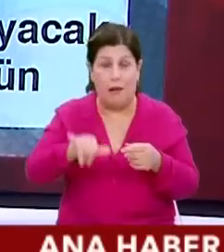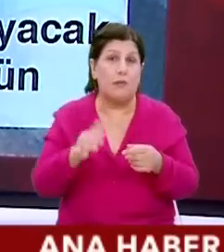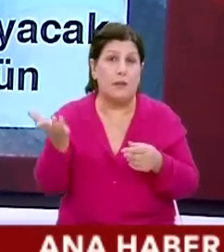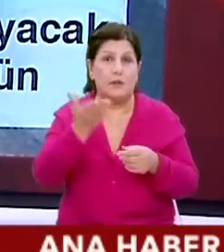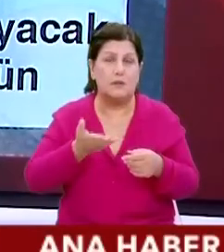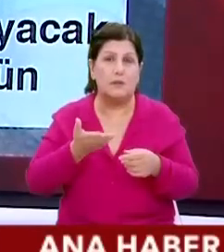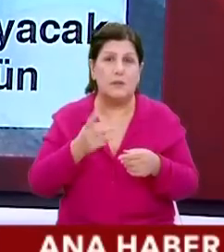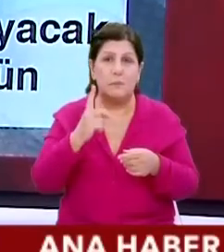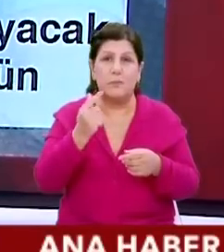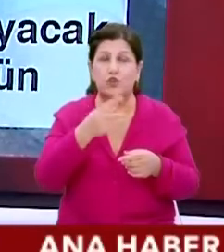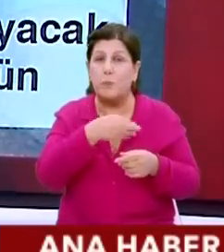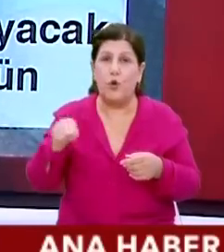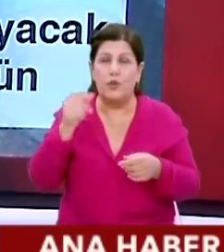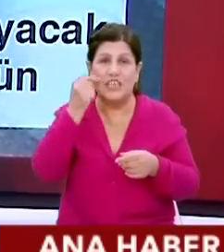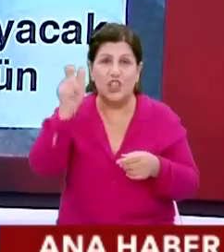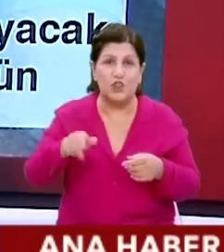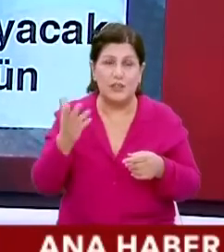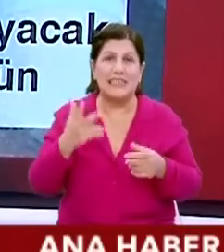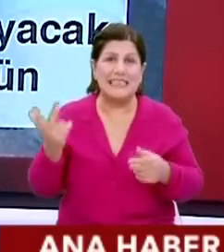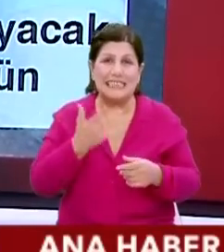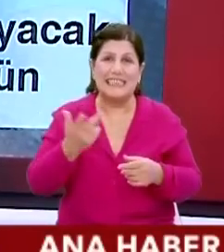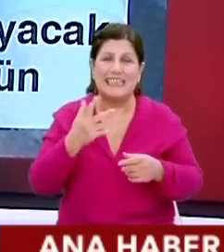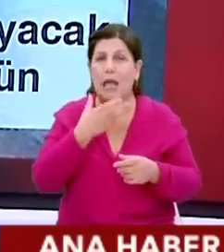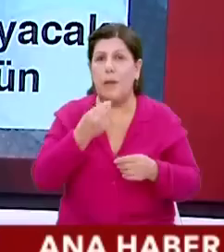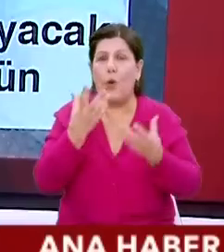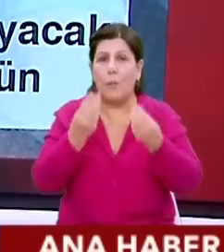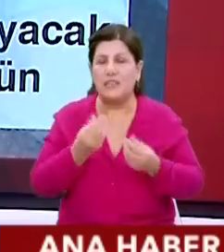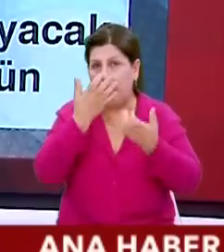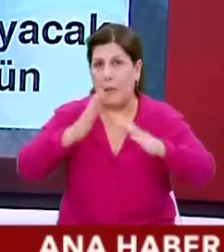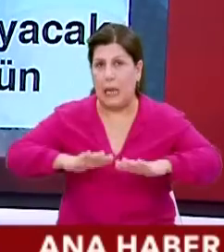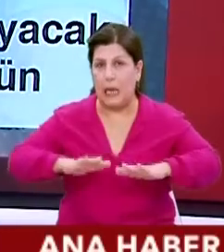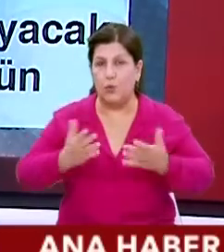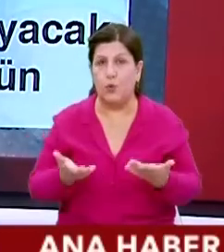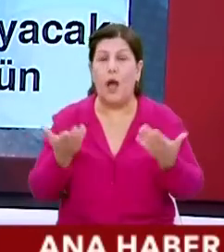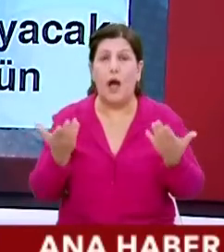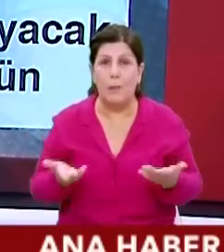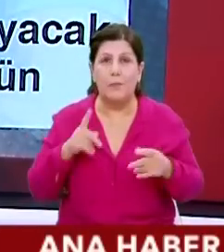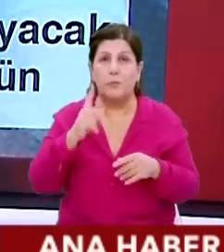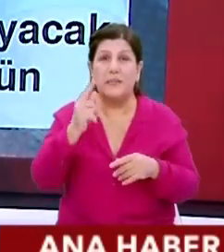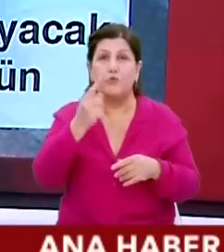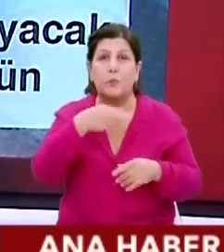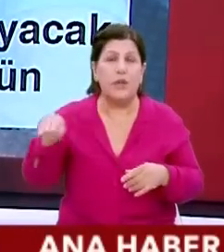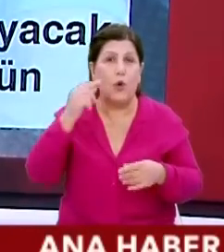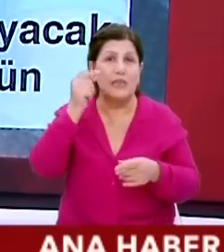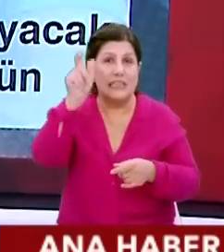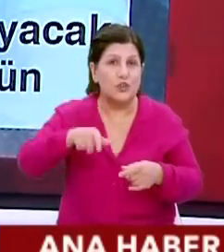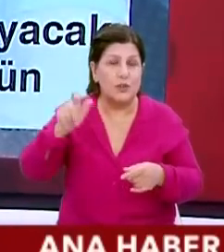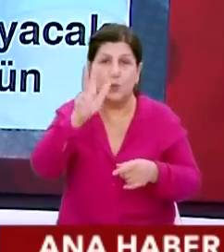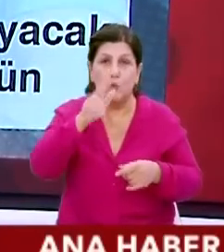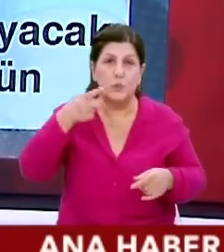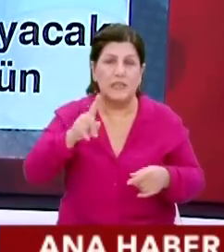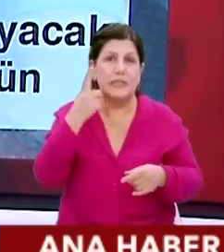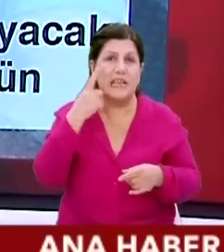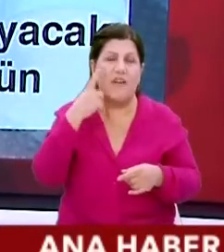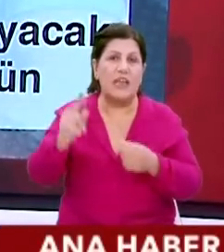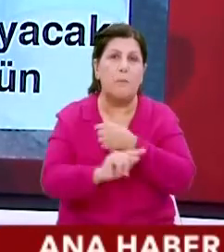bir buçuk milyon kişinin hızla emekli olması bekleniyor Ama bu bir buçuk milyon kişinin 300 bini